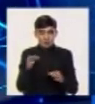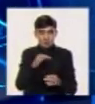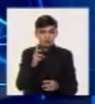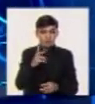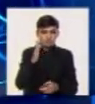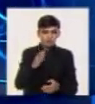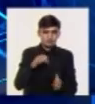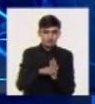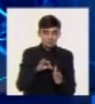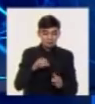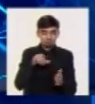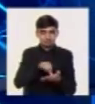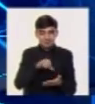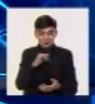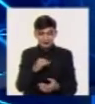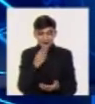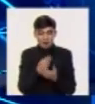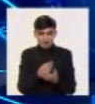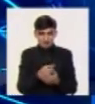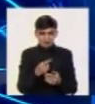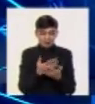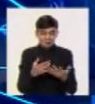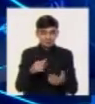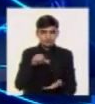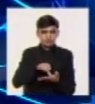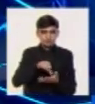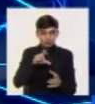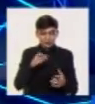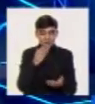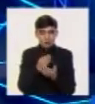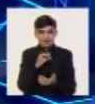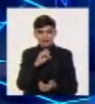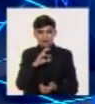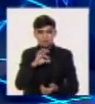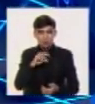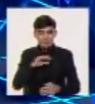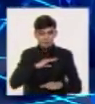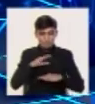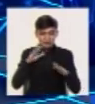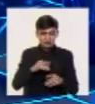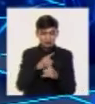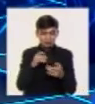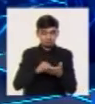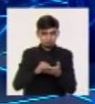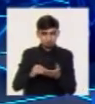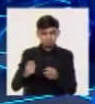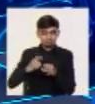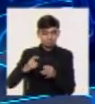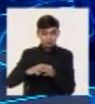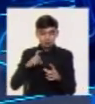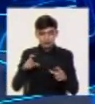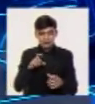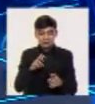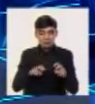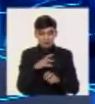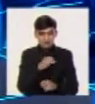ұйымдардың ребрендинг жасағаны өз алдына, енді кейбір кандидаттар Инстаграмда жазылушы жинап әлек болып жатыр екен. Бүгін алдағы